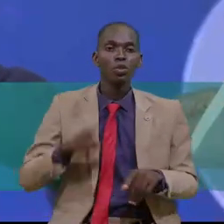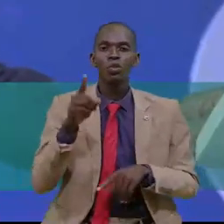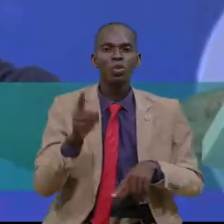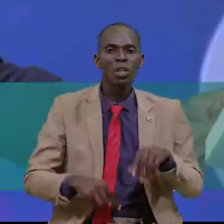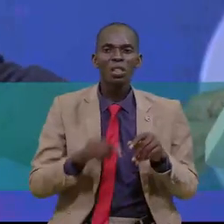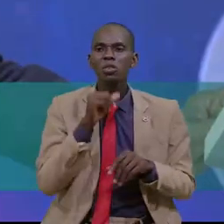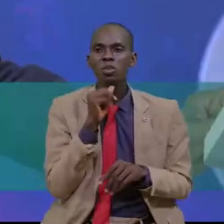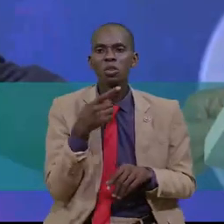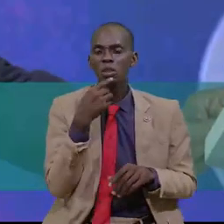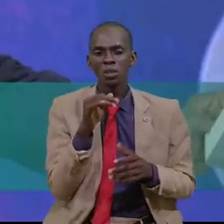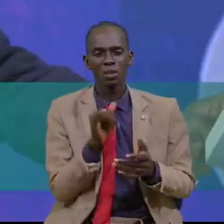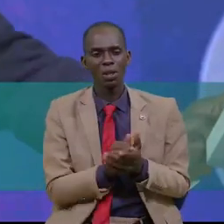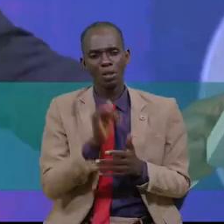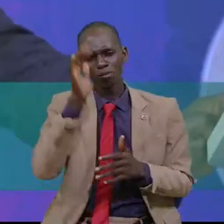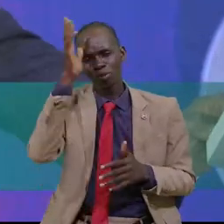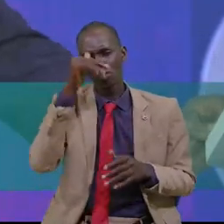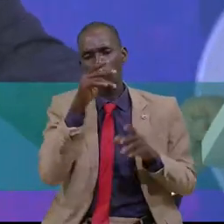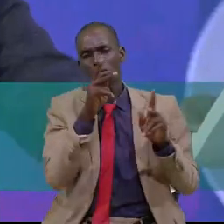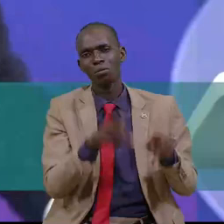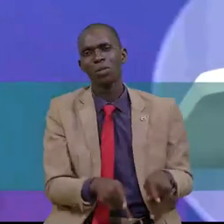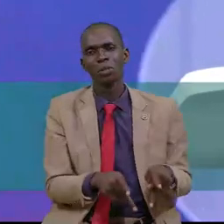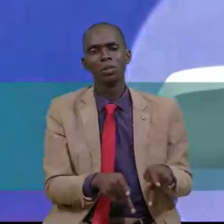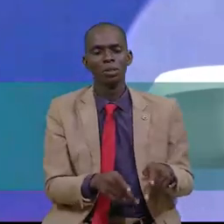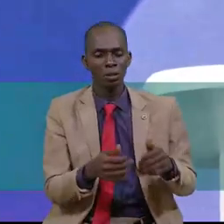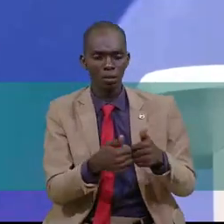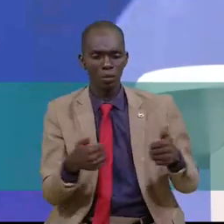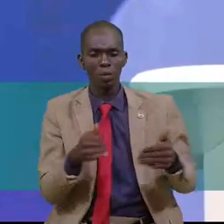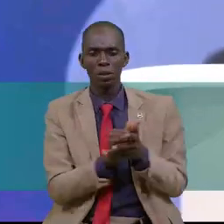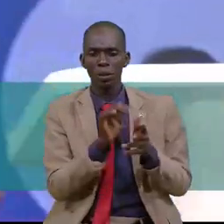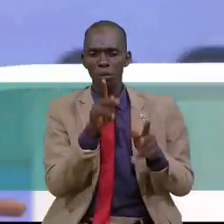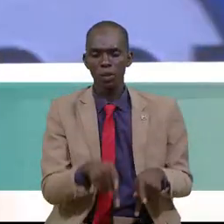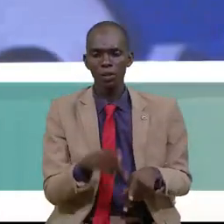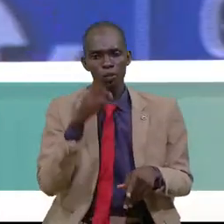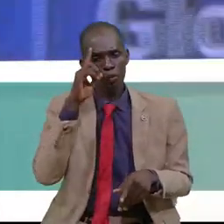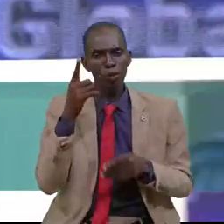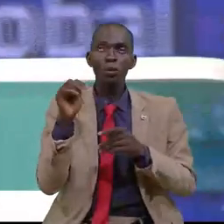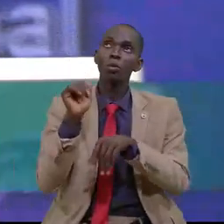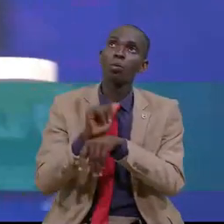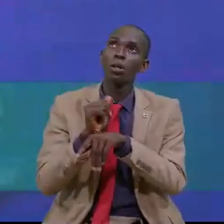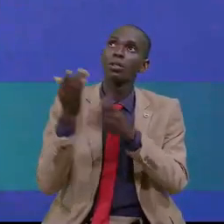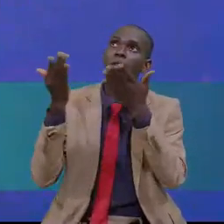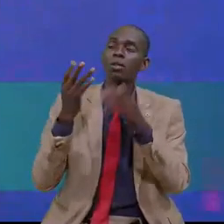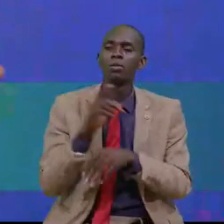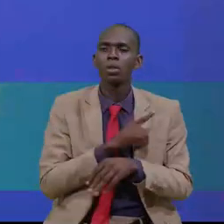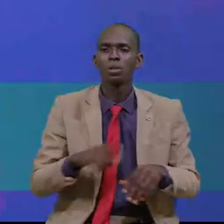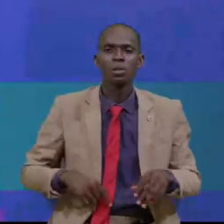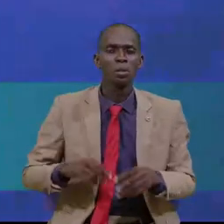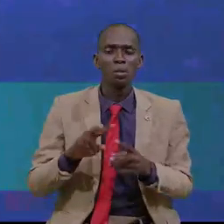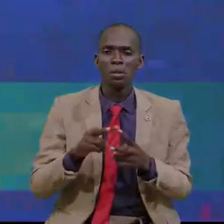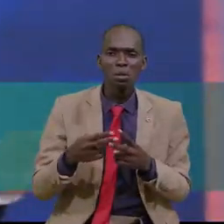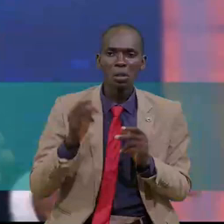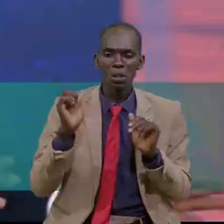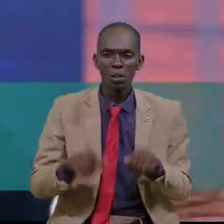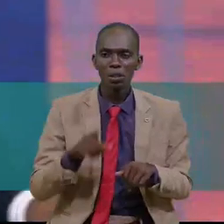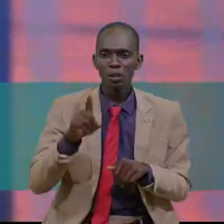Seigneur. Tu ne peux pas mettre cet homme impur à part pour le Seigneur, pour le service du Seigneur. Tu ne peux